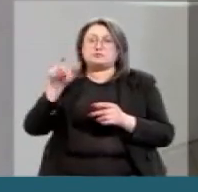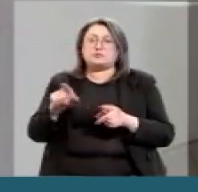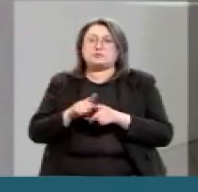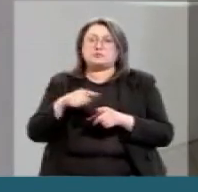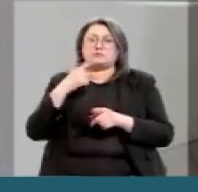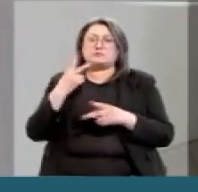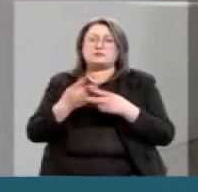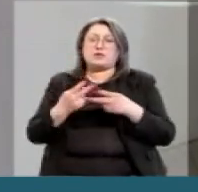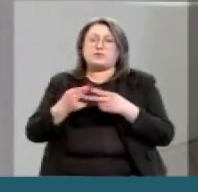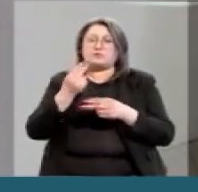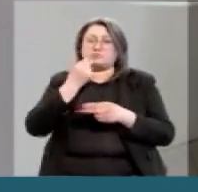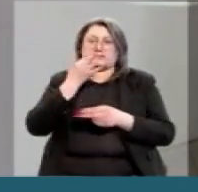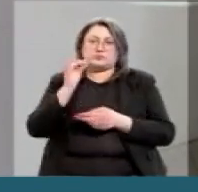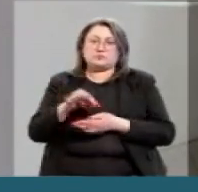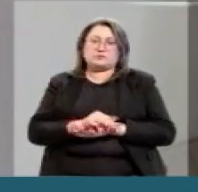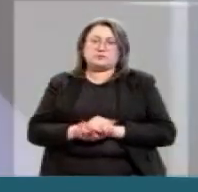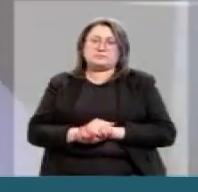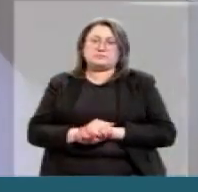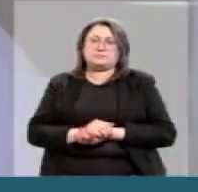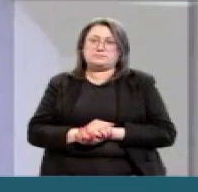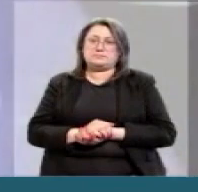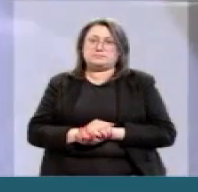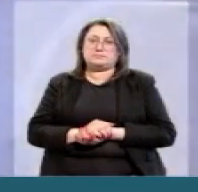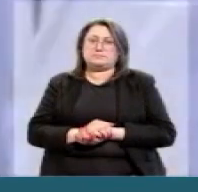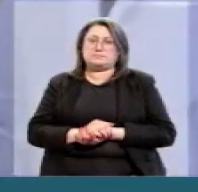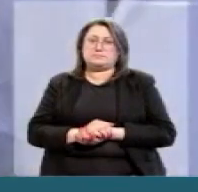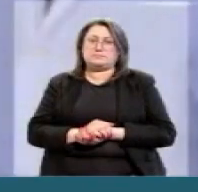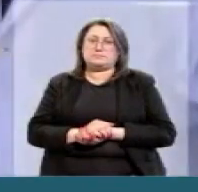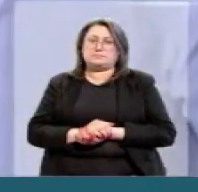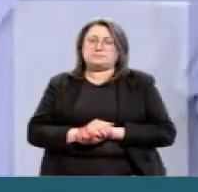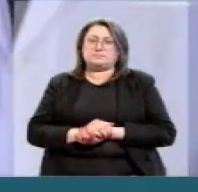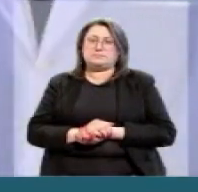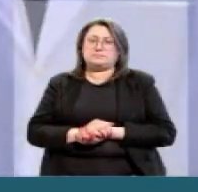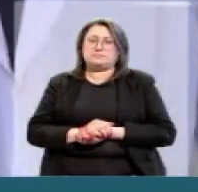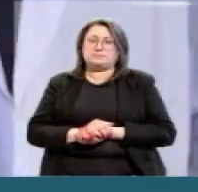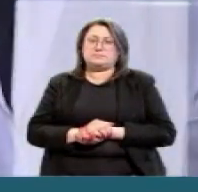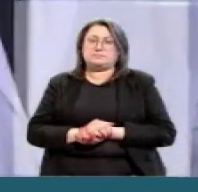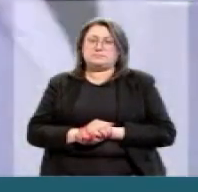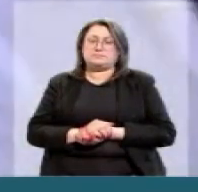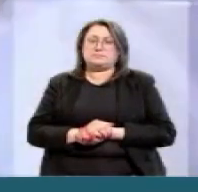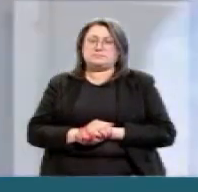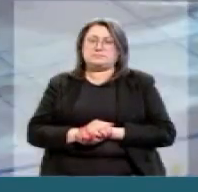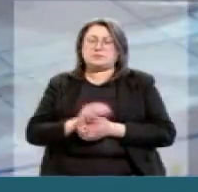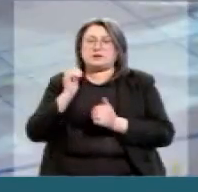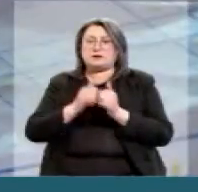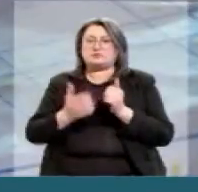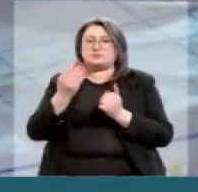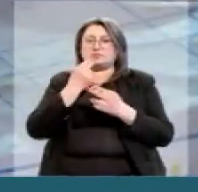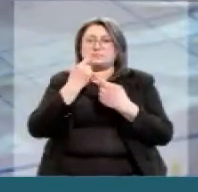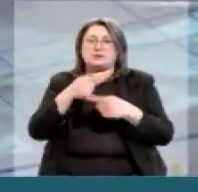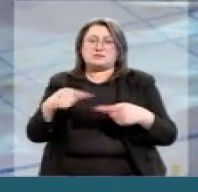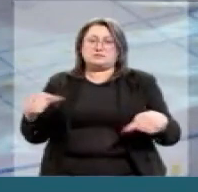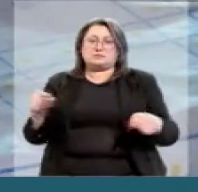дейді Евгений Петров. Ол бұрын ауыл шаруашылығын өндірушілердің бірі болып жұмыс істеген. Алайда жазатайым жағдайдан кейін темір тордың